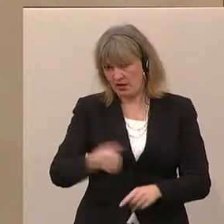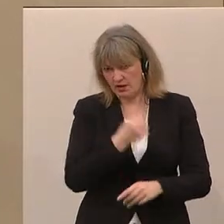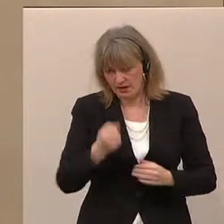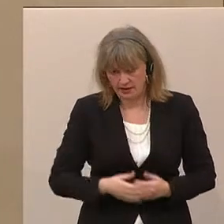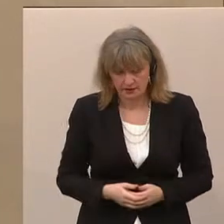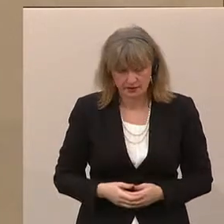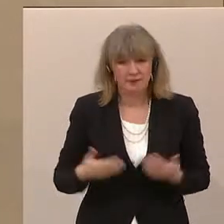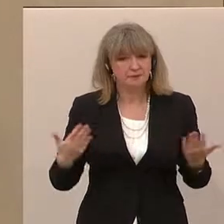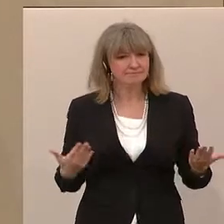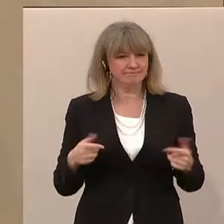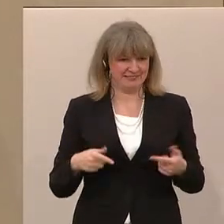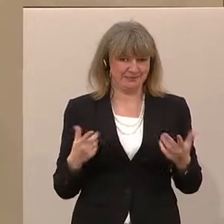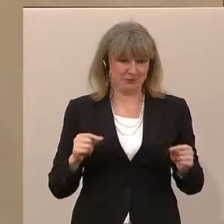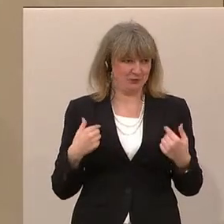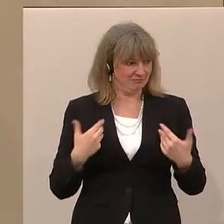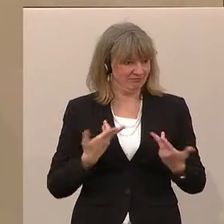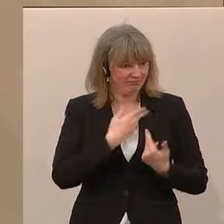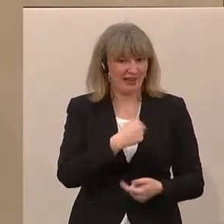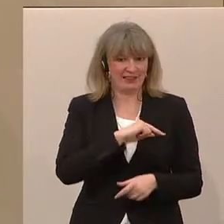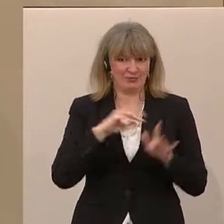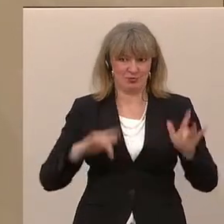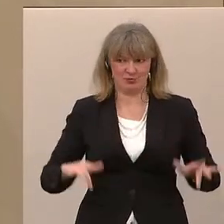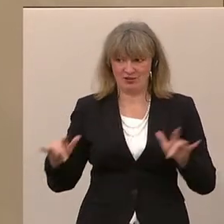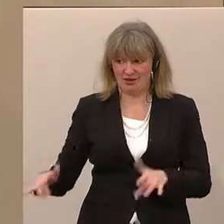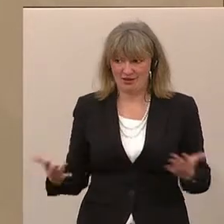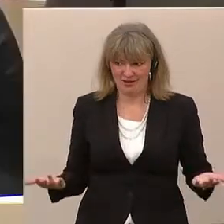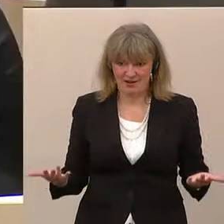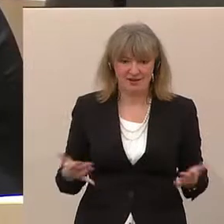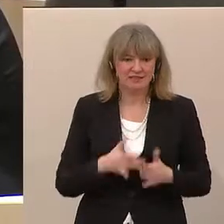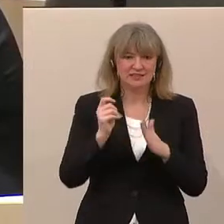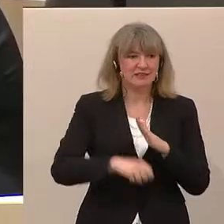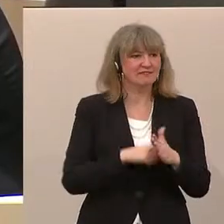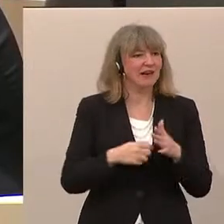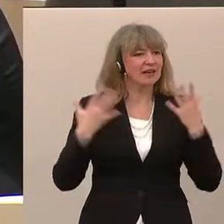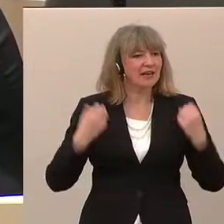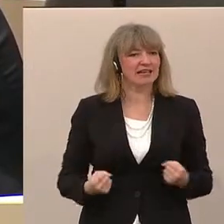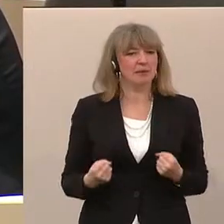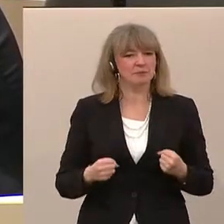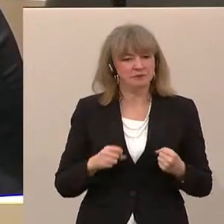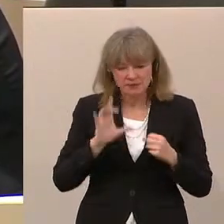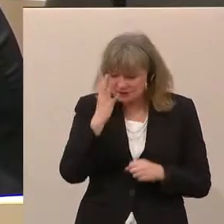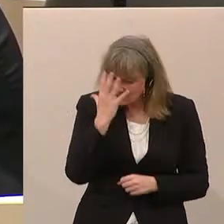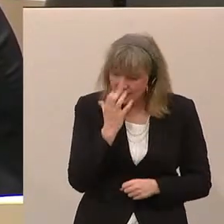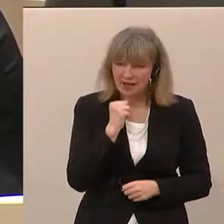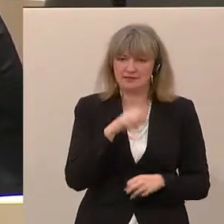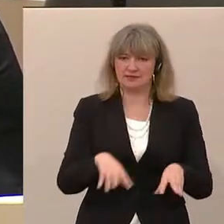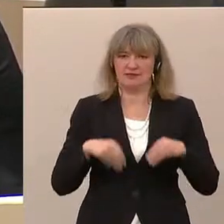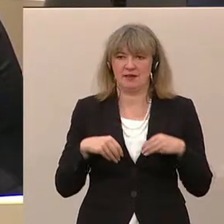die Verantwortung, die wir haben, das Wahlergebnis ernst zu nehmen